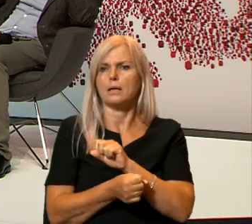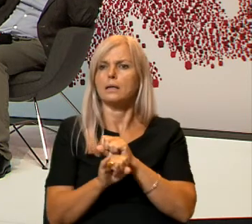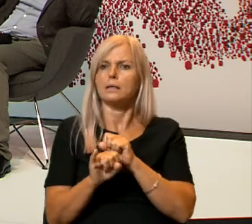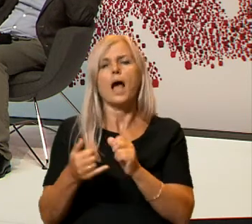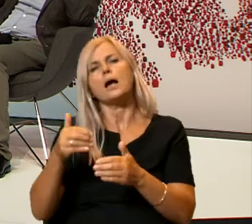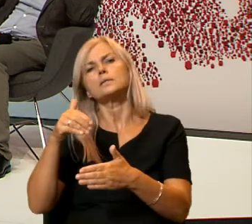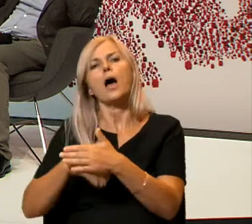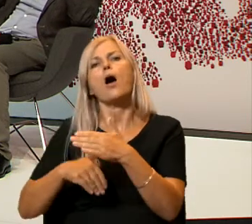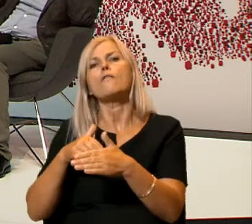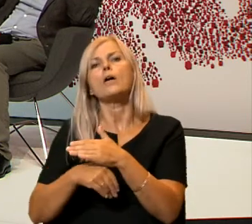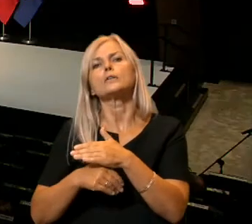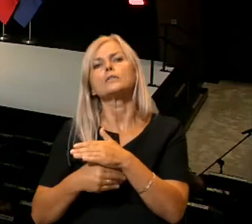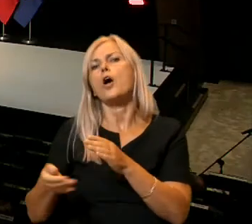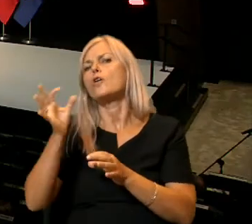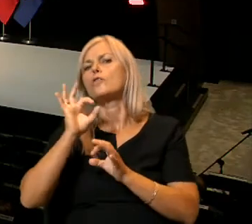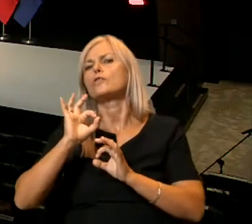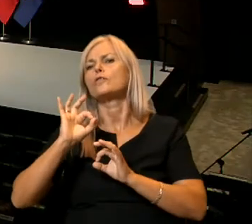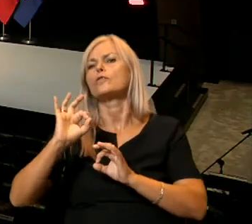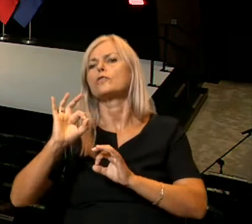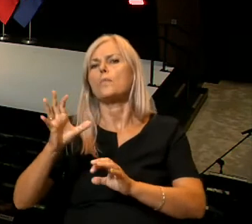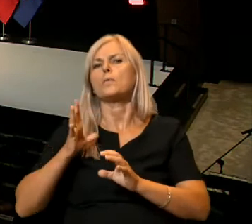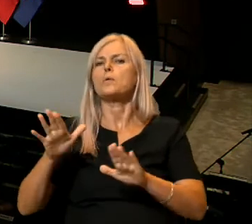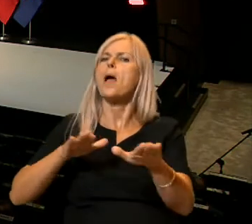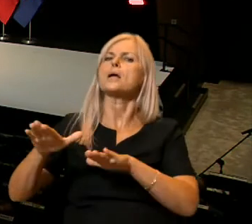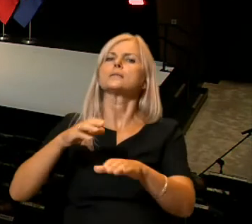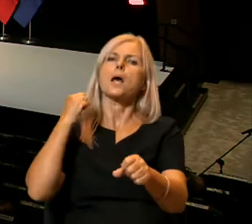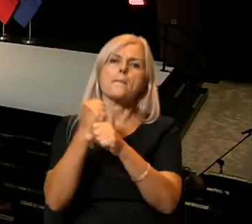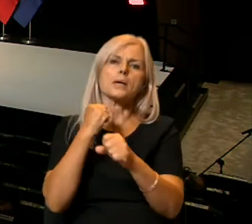zachować dobrobyt, miejsca pracy,